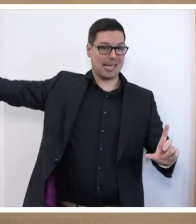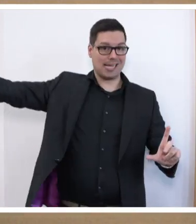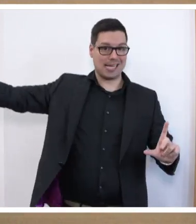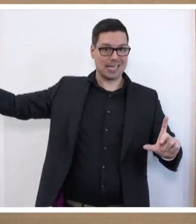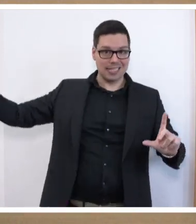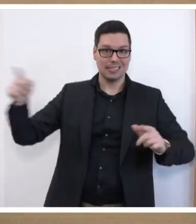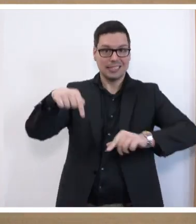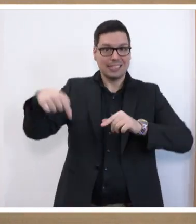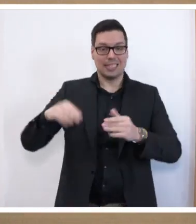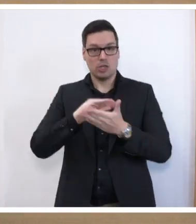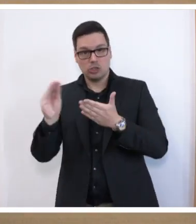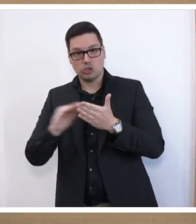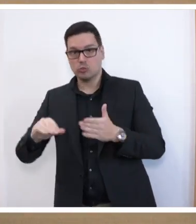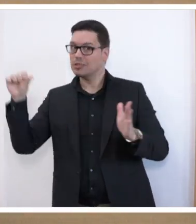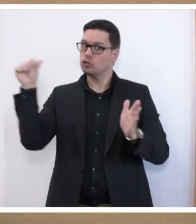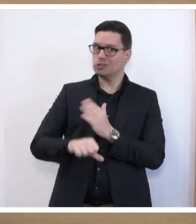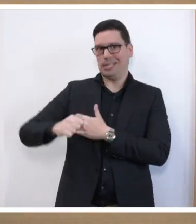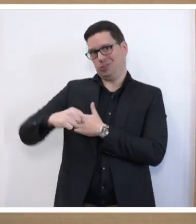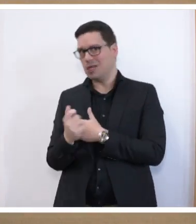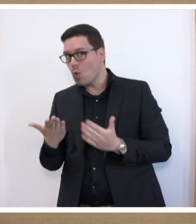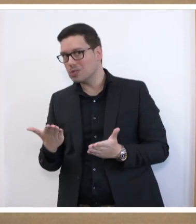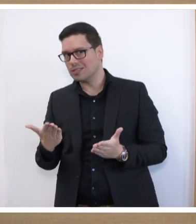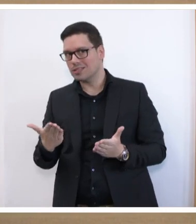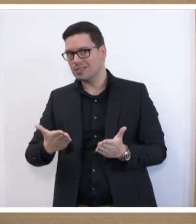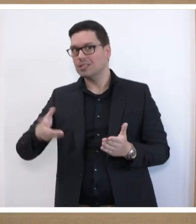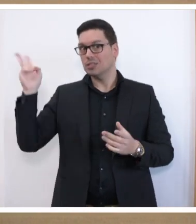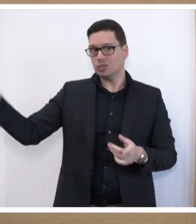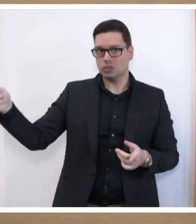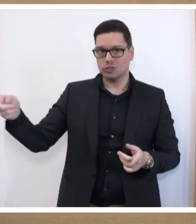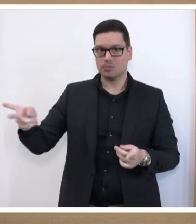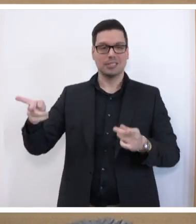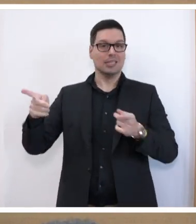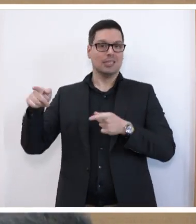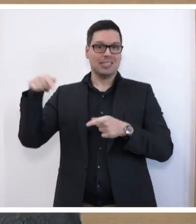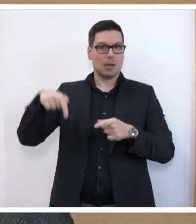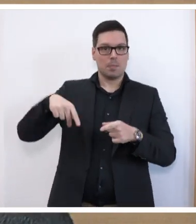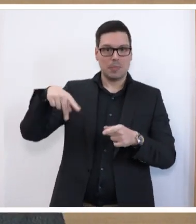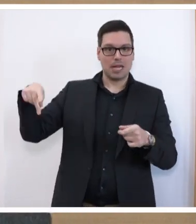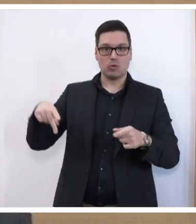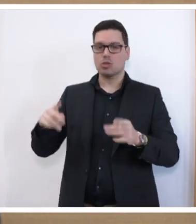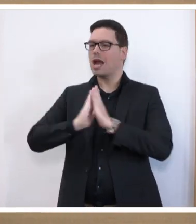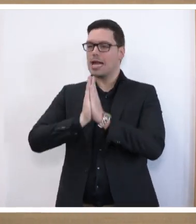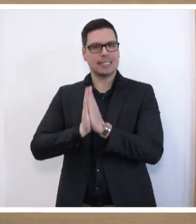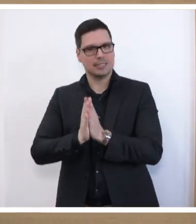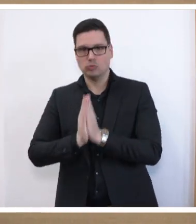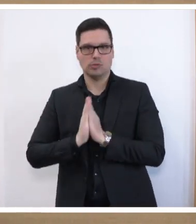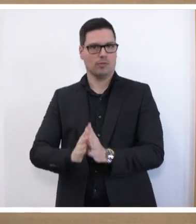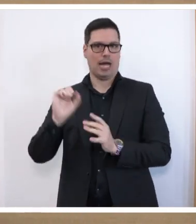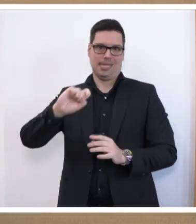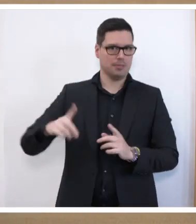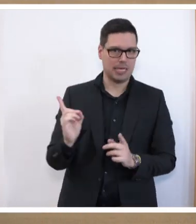tatsächlich Dinge, die in der Schule zu einer schlechten Note führen. Das ist korrekt. Pädagogisch gab es hier heute wirklich ein paar Probleme, nämlich